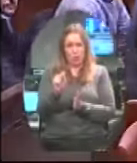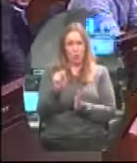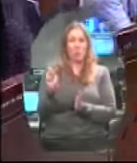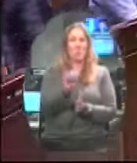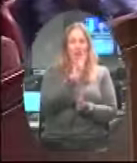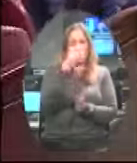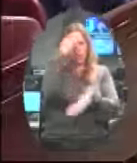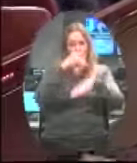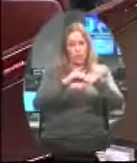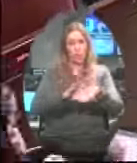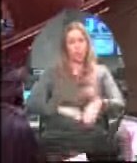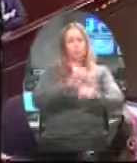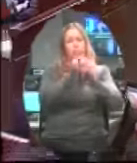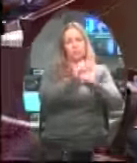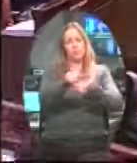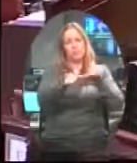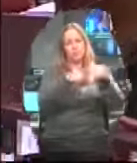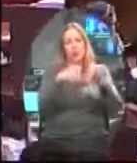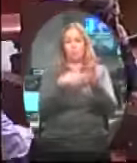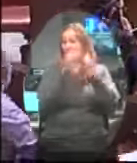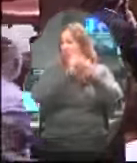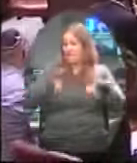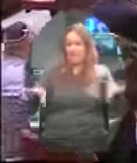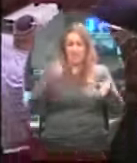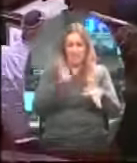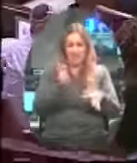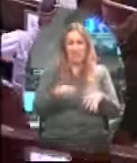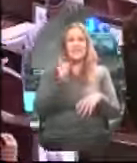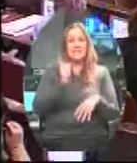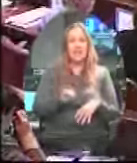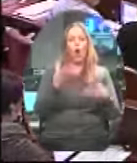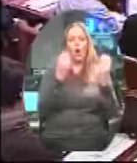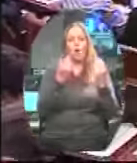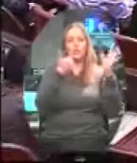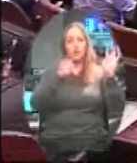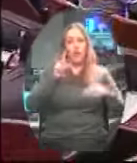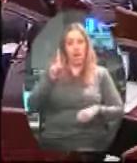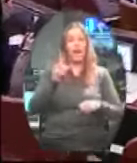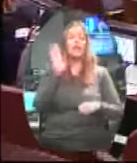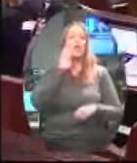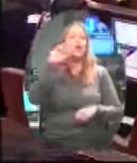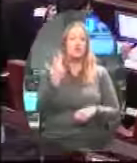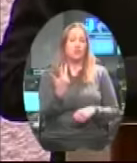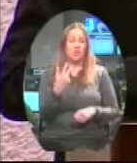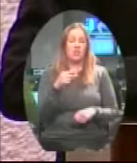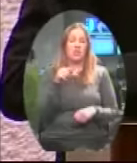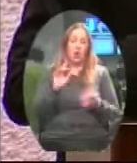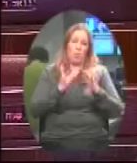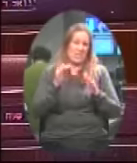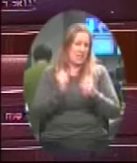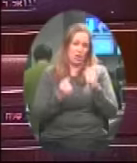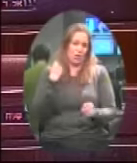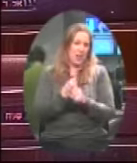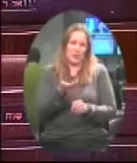מקרה, כדי לפזר את הכנסת צריך רוב של 61 בקריאה השלישית, ולשם יהיה קשה מאוד לאופוזיציה להגיע. אני